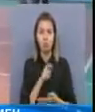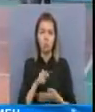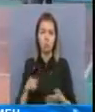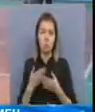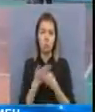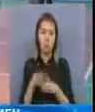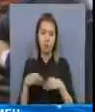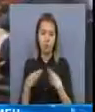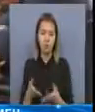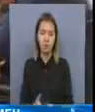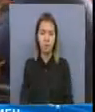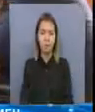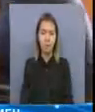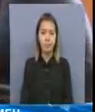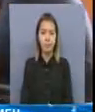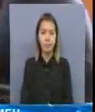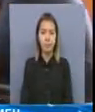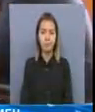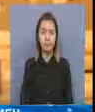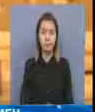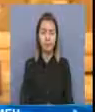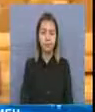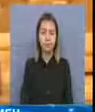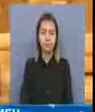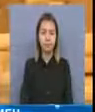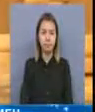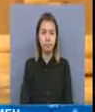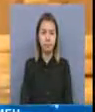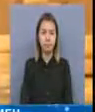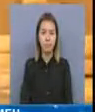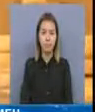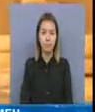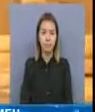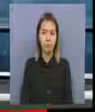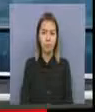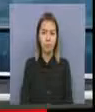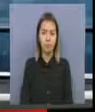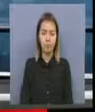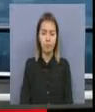материалдық көмек көрсетілді. Тұмар Мабасанова, Павел Соловьев, Көкше ақпарат.